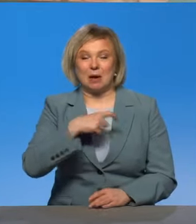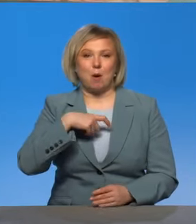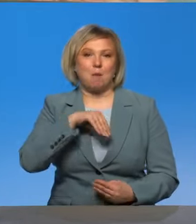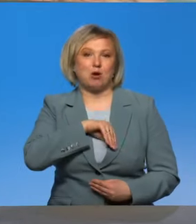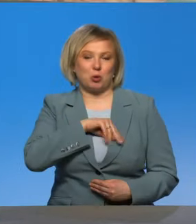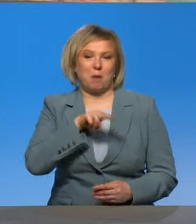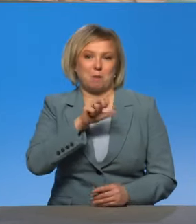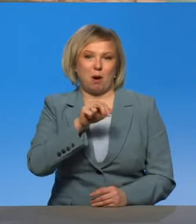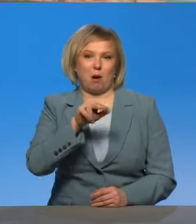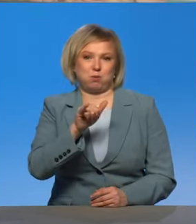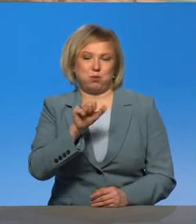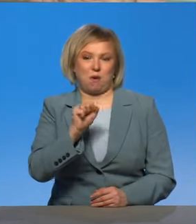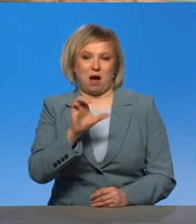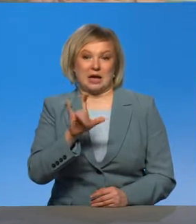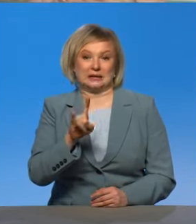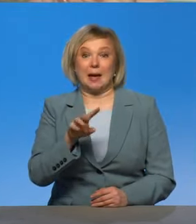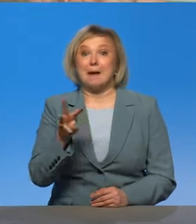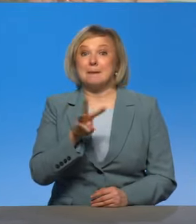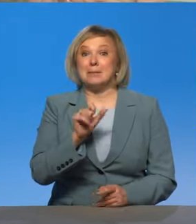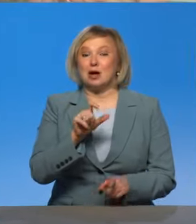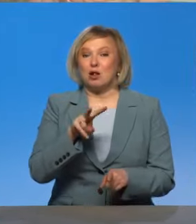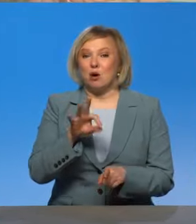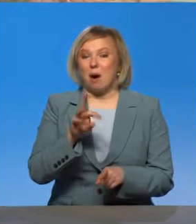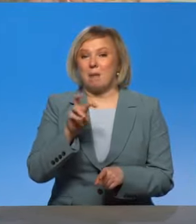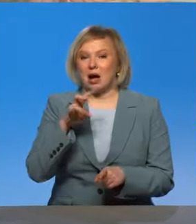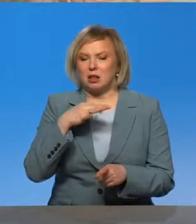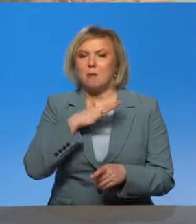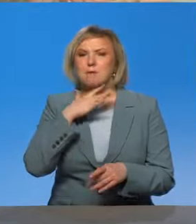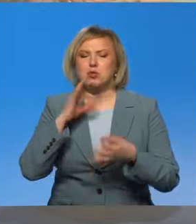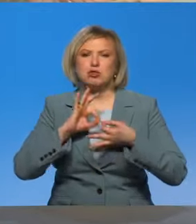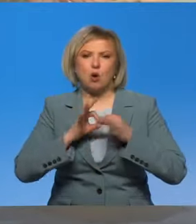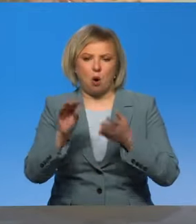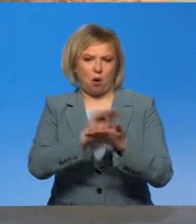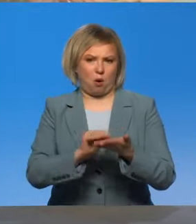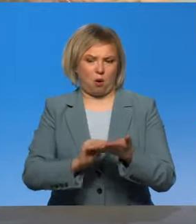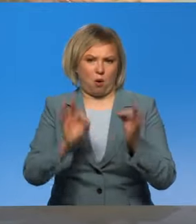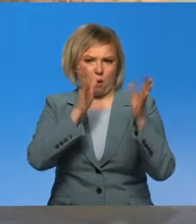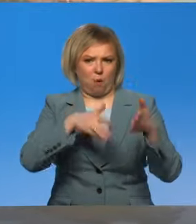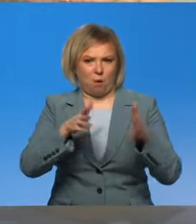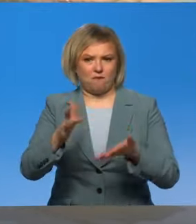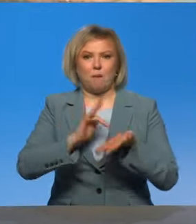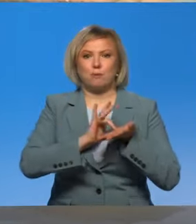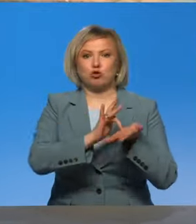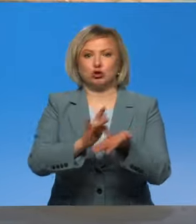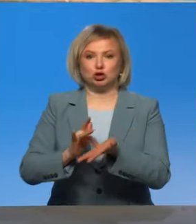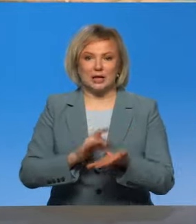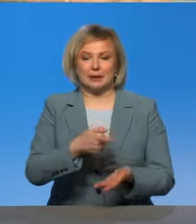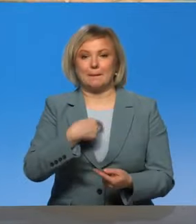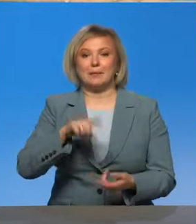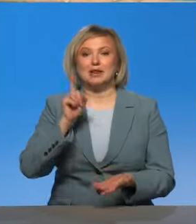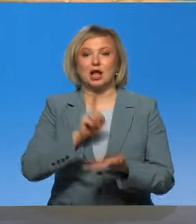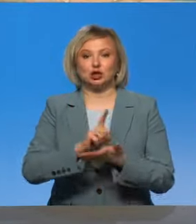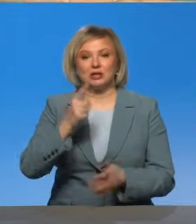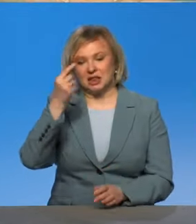папуасы. Миклухо-Маклай достаточно много описал, великолепнейшим образом все о его путешествии. Мы должны не забывать,